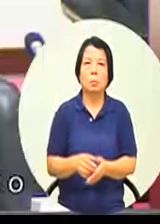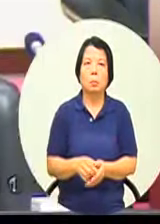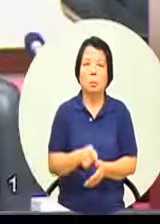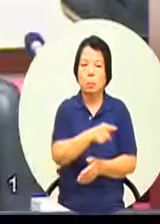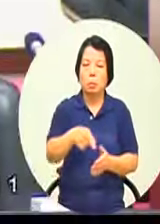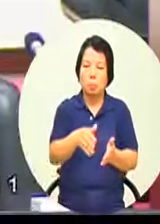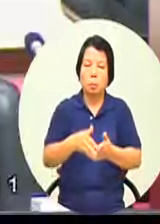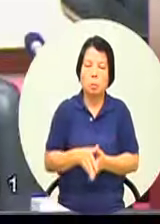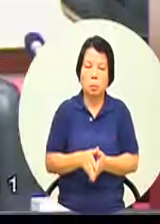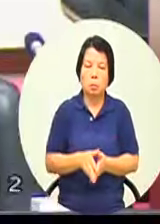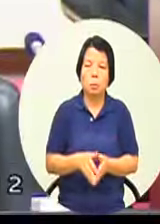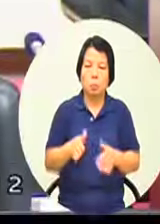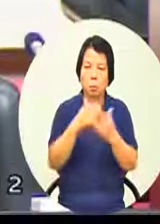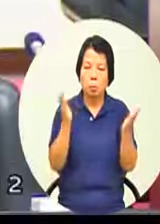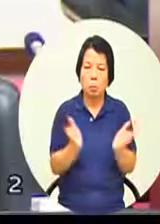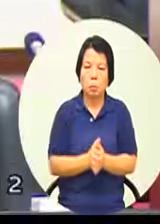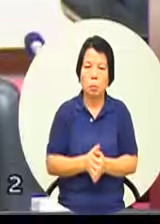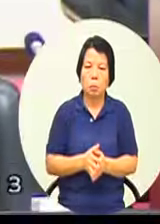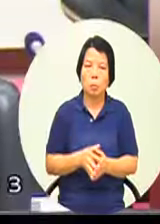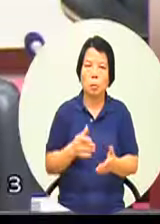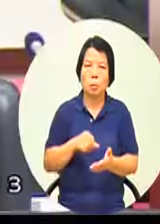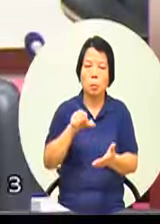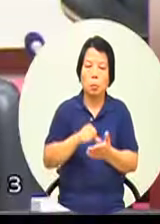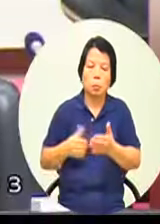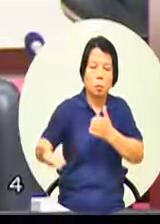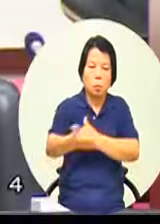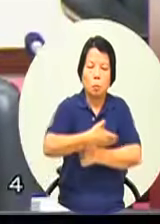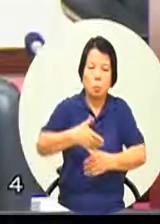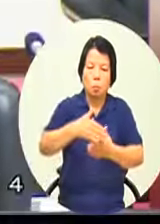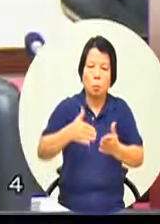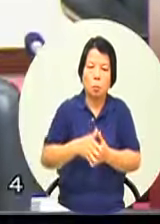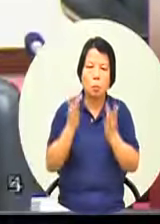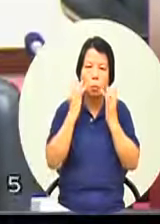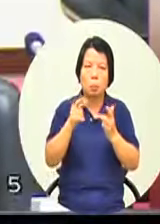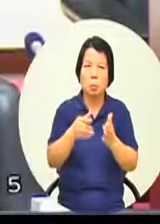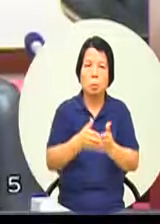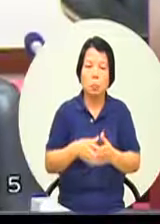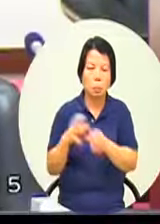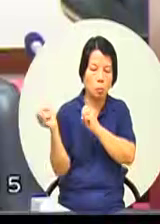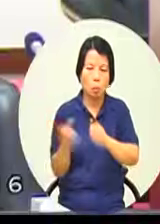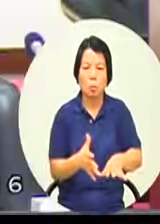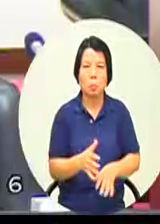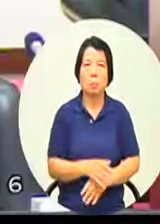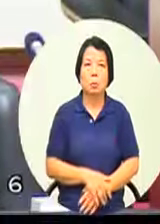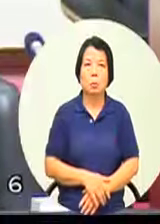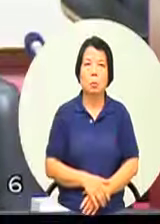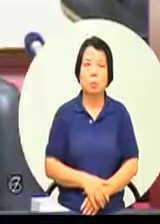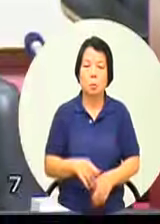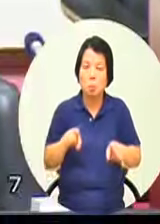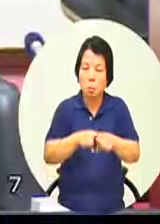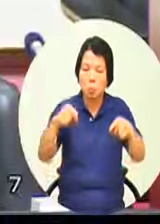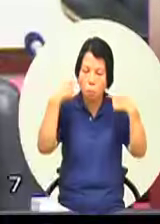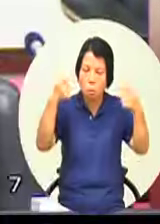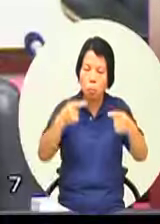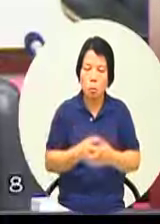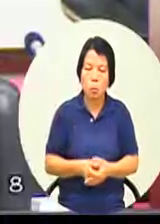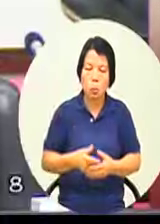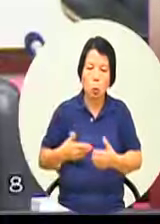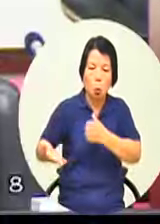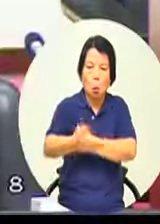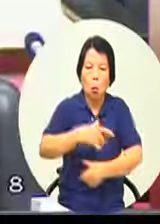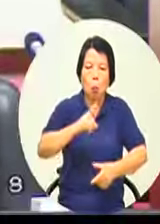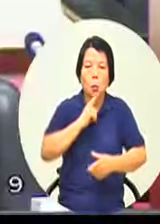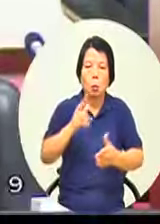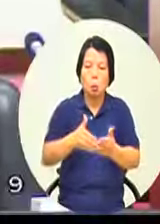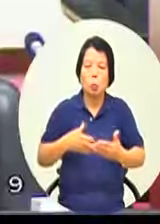要全部的一个丰收的果实、蔬菜都要丢掉啊，吼。平常丰收的时候都造成